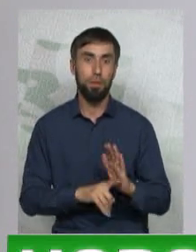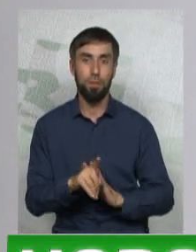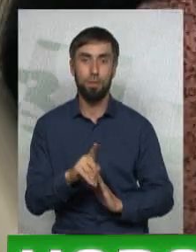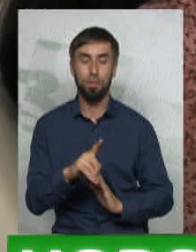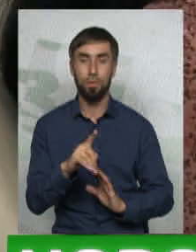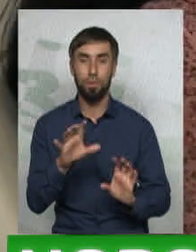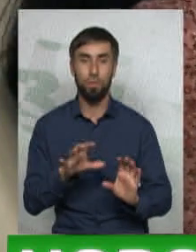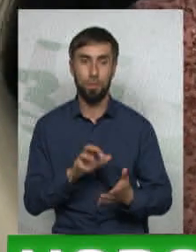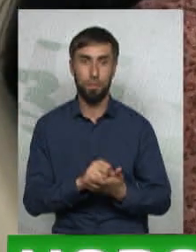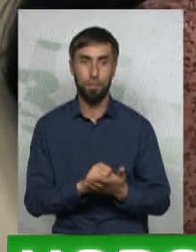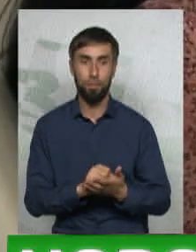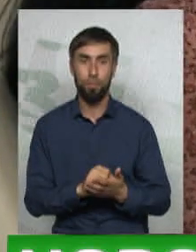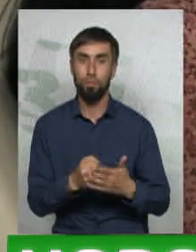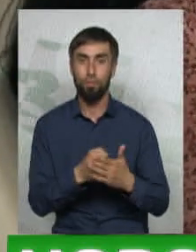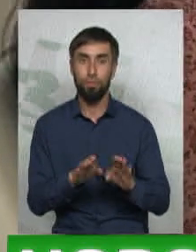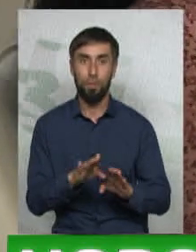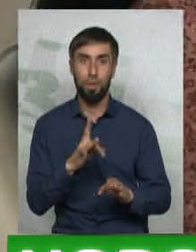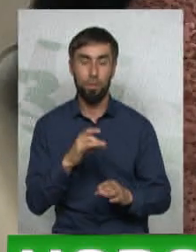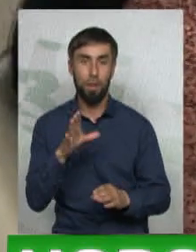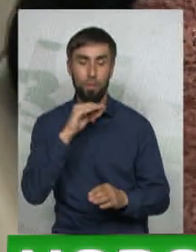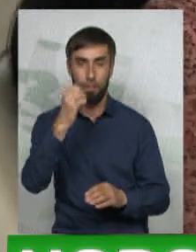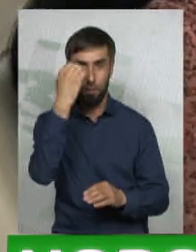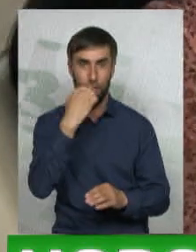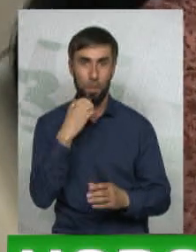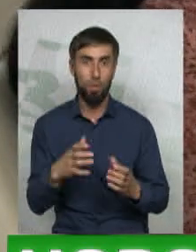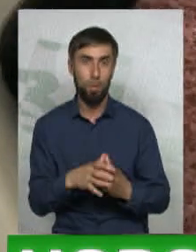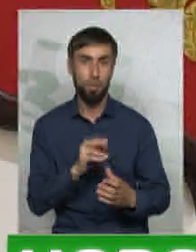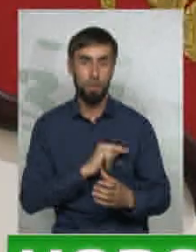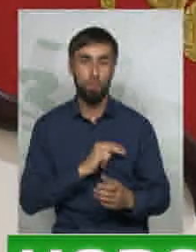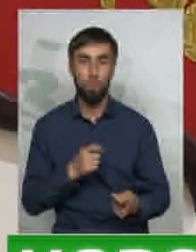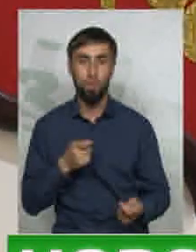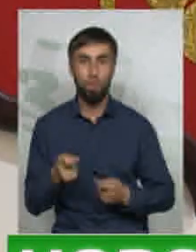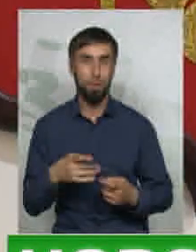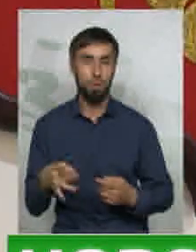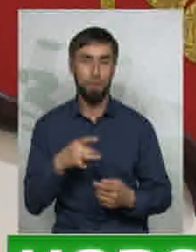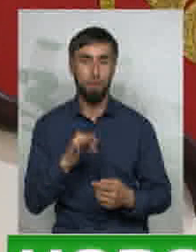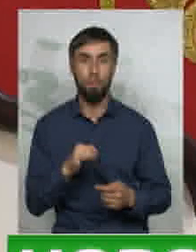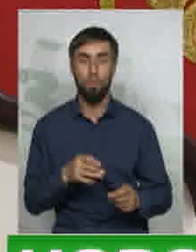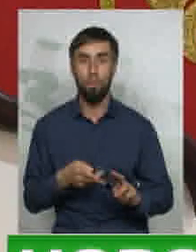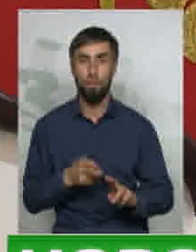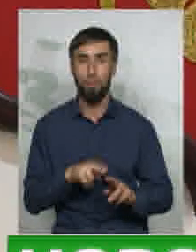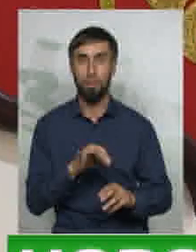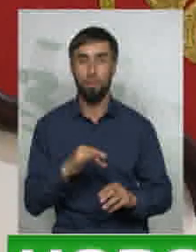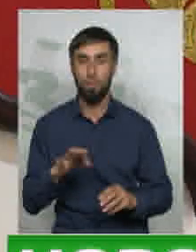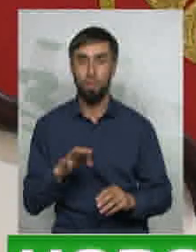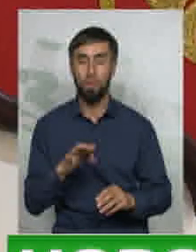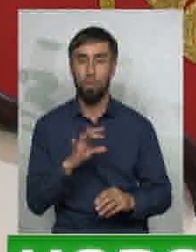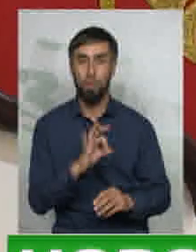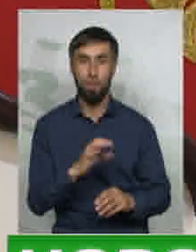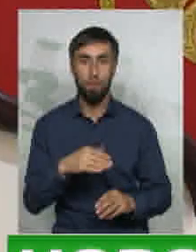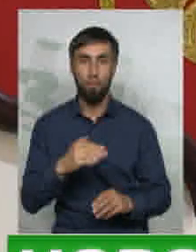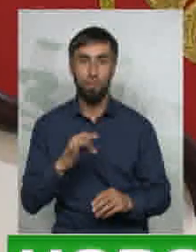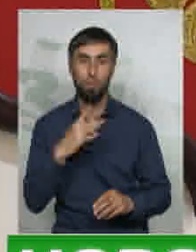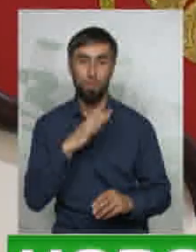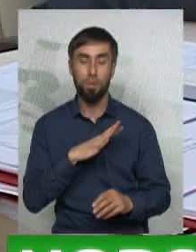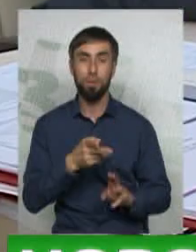законную деятельность. Достигнуть таких результатов удалось благодаря командной работе руководства региона и правительства. Олег Фурсов подчеркнул, что